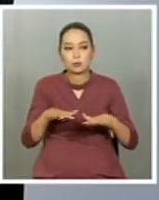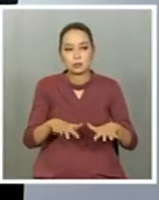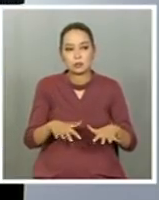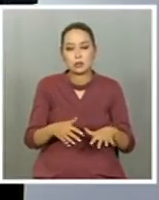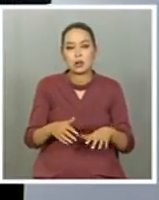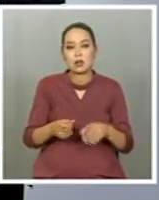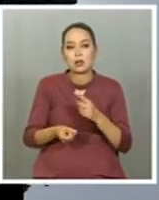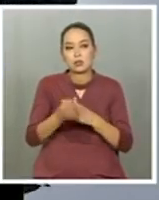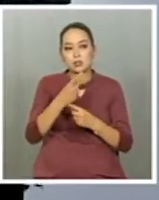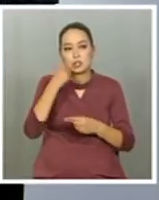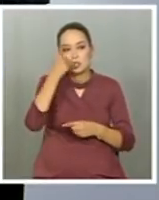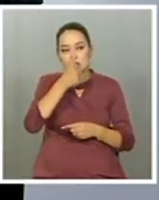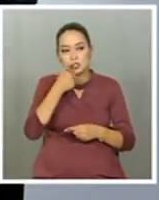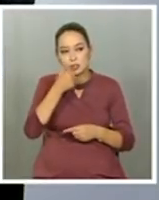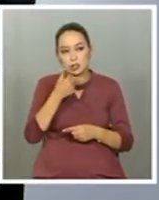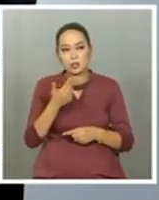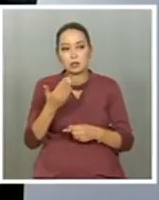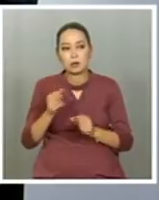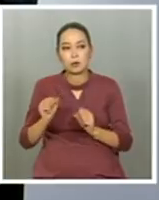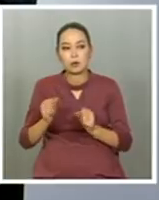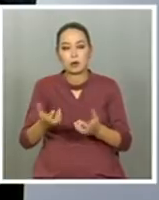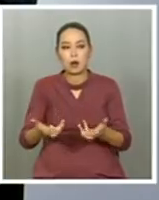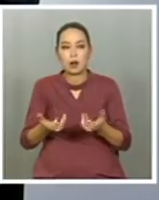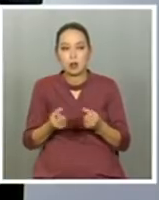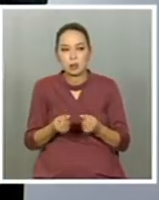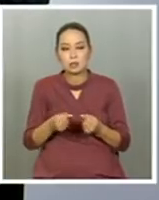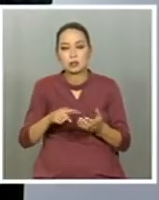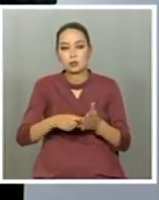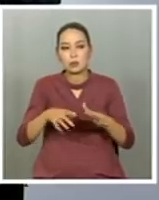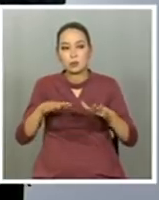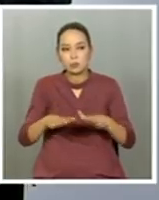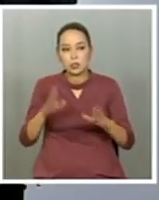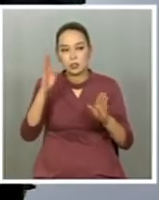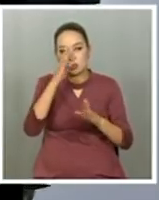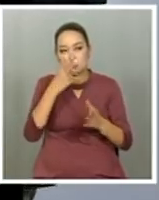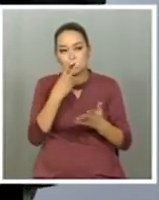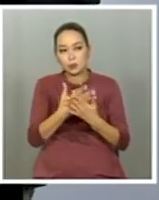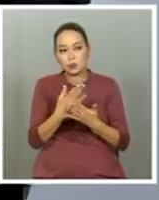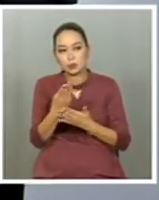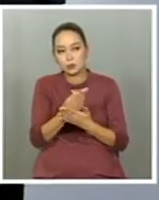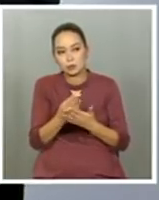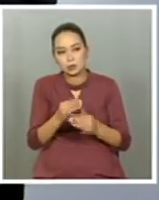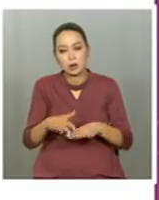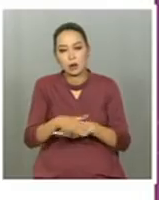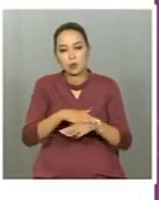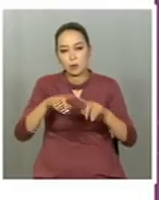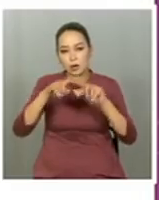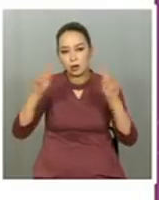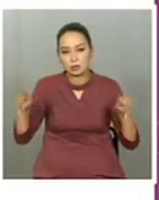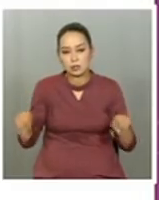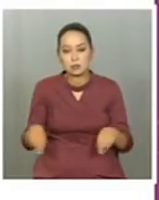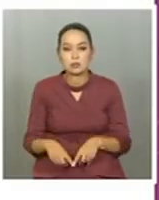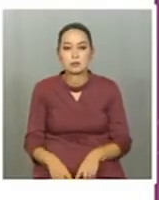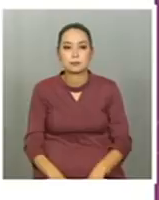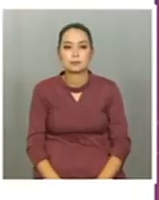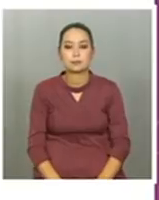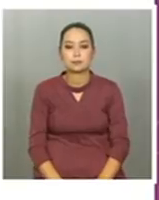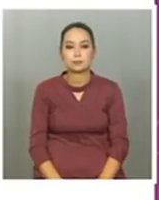жылы, қорғауға алынған нысандар, табиғат көріністерінің суреттері және аумақ картасы.